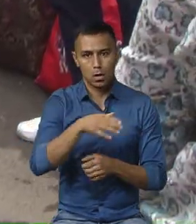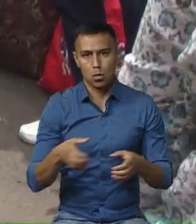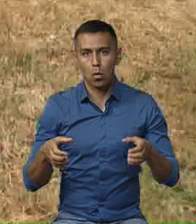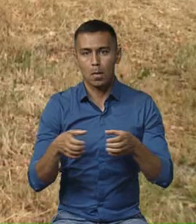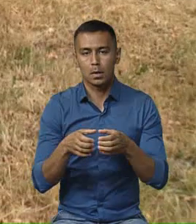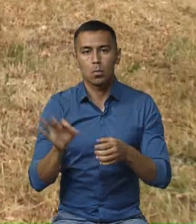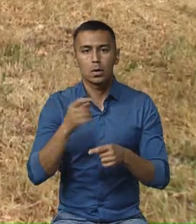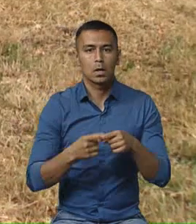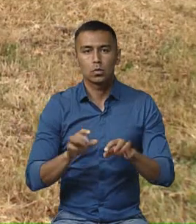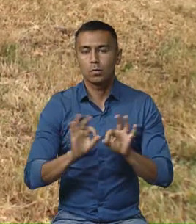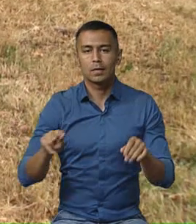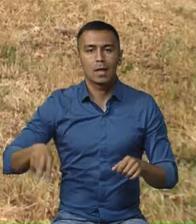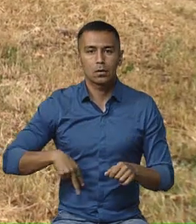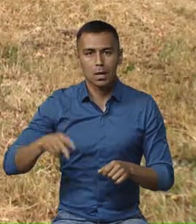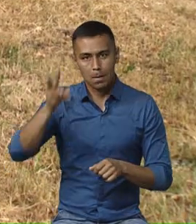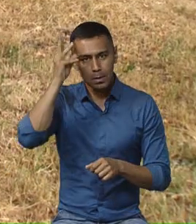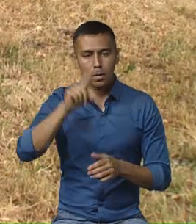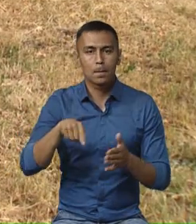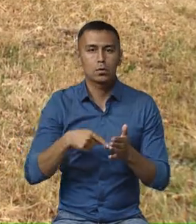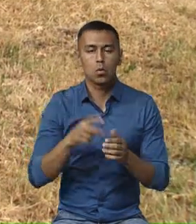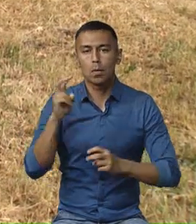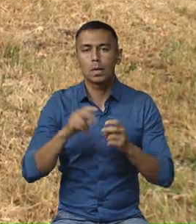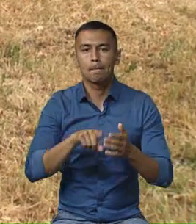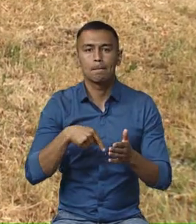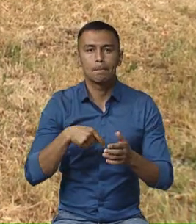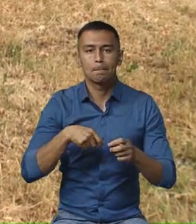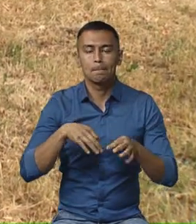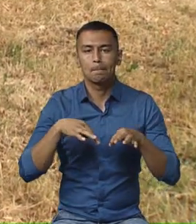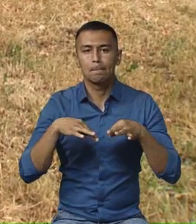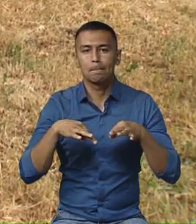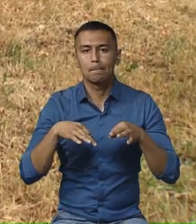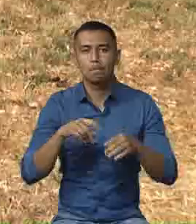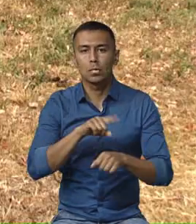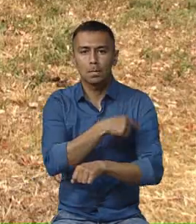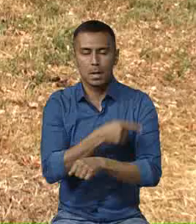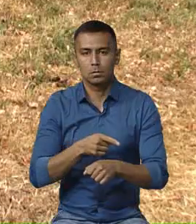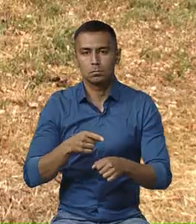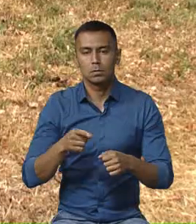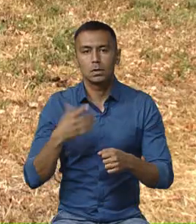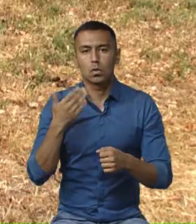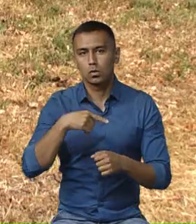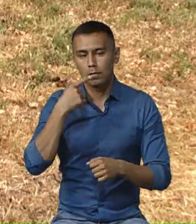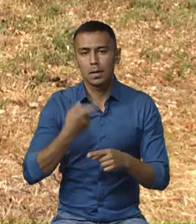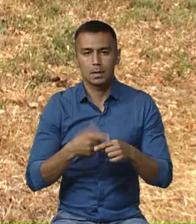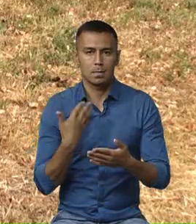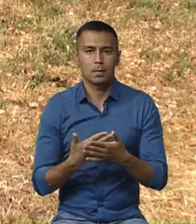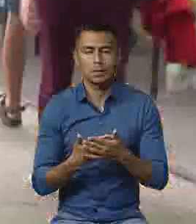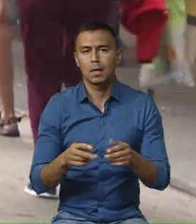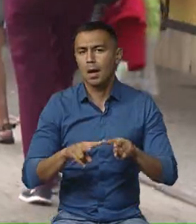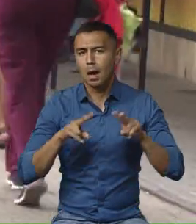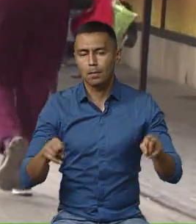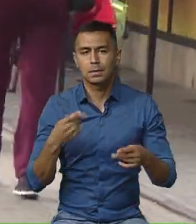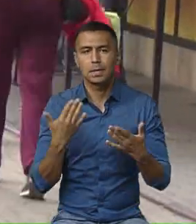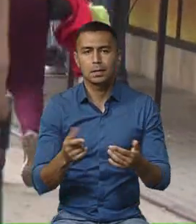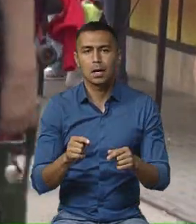громаді. Про це розповів директор Хмельницького міського комунального підприємства «Муніципальна дружина» Роман Цимбалюк. За його словами, це приблизно стільки ж, скільки